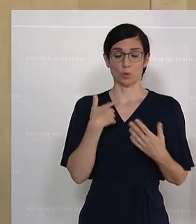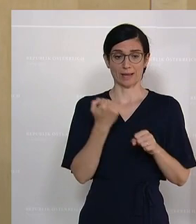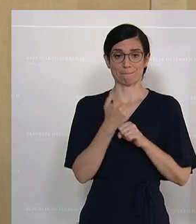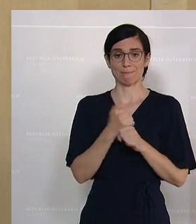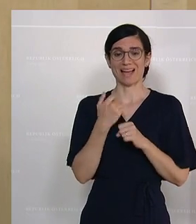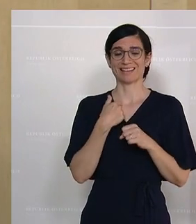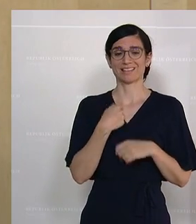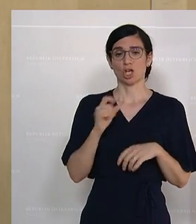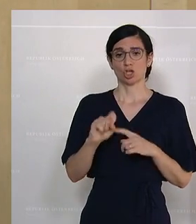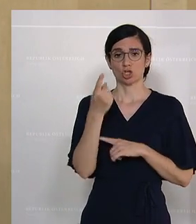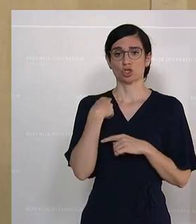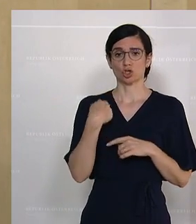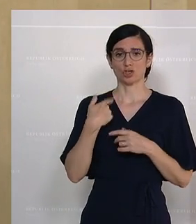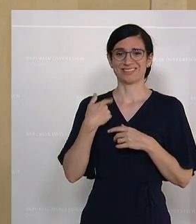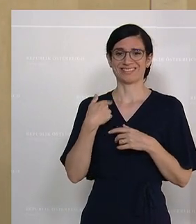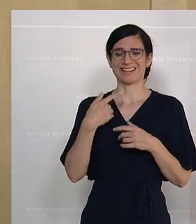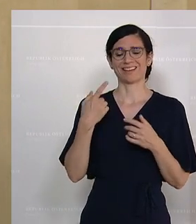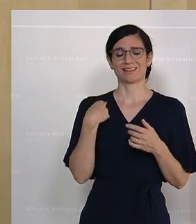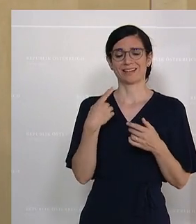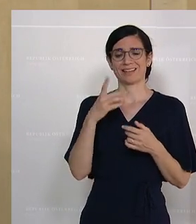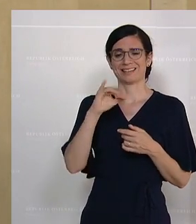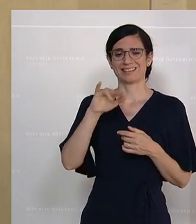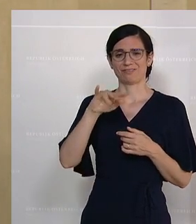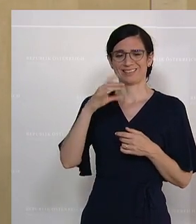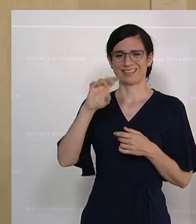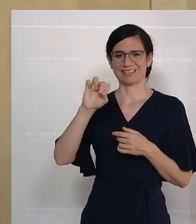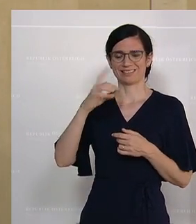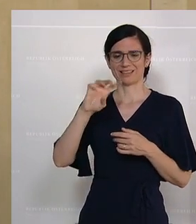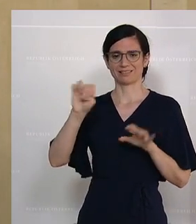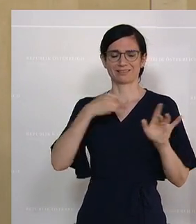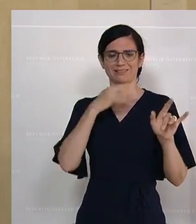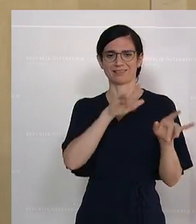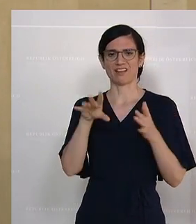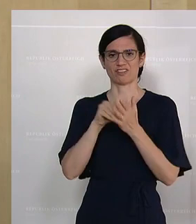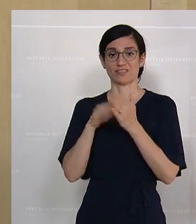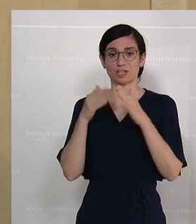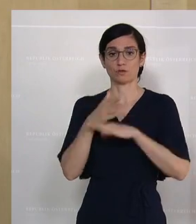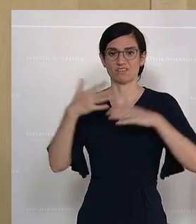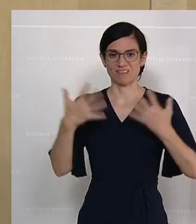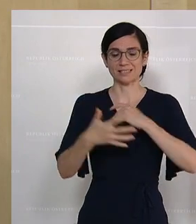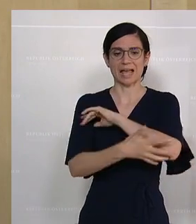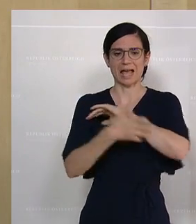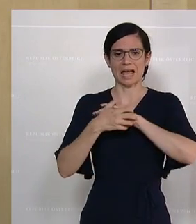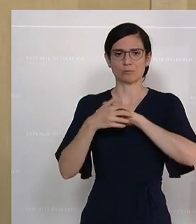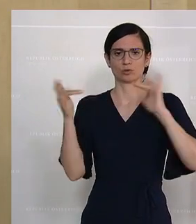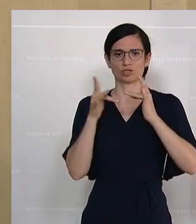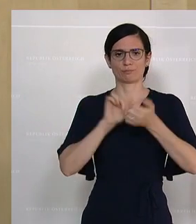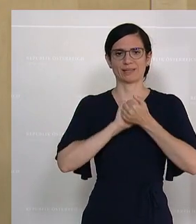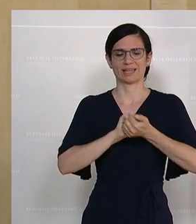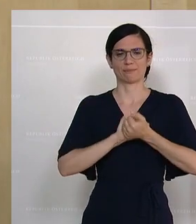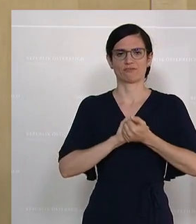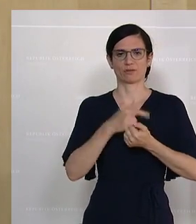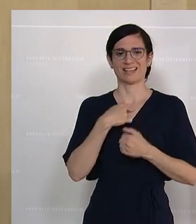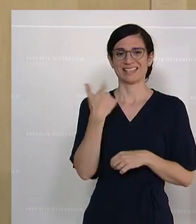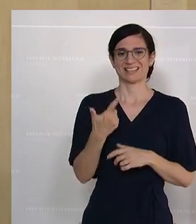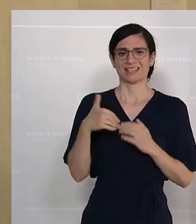gemacht und die 20 millionen die daraus resultiert sind ausschließlich verwendet für die armutsbekämpfung ausschließlich 20